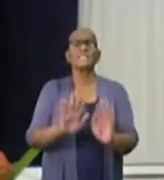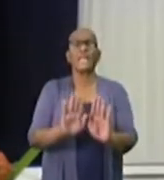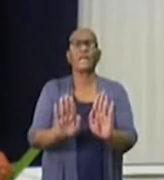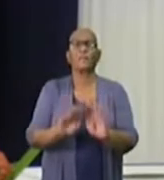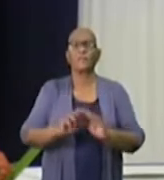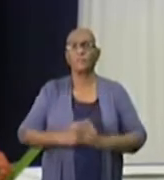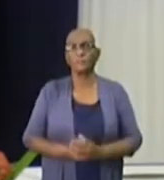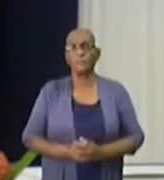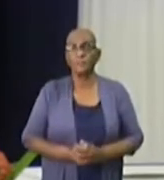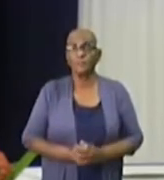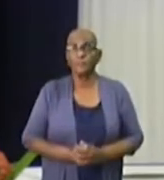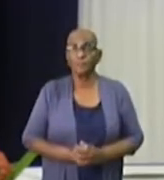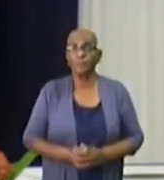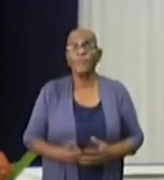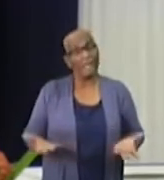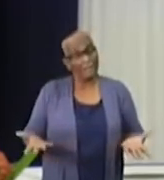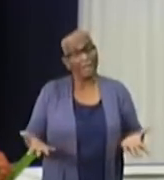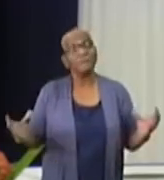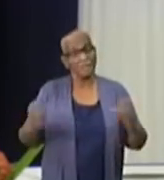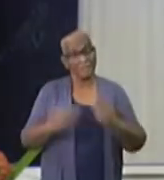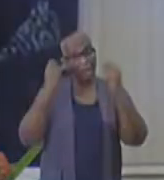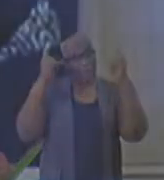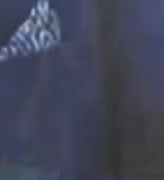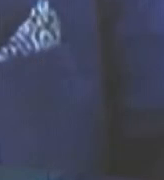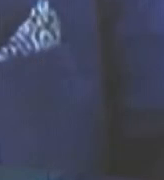gaat profiteren.